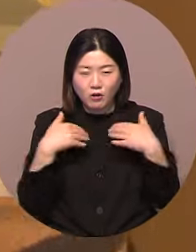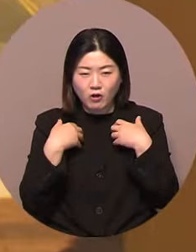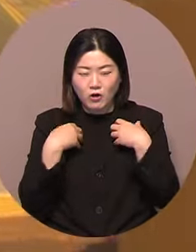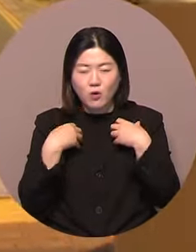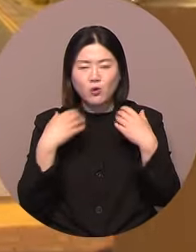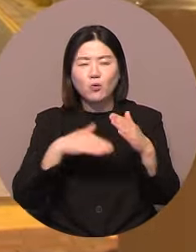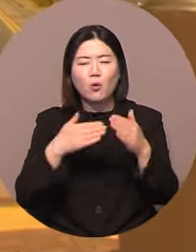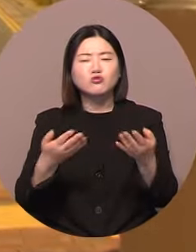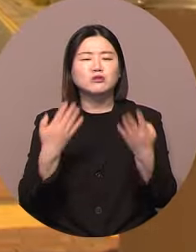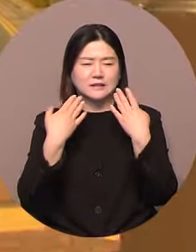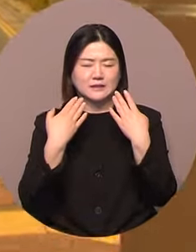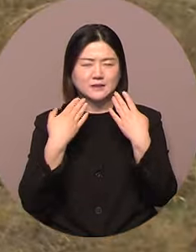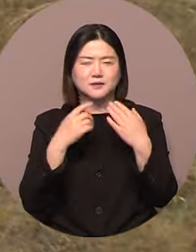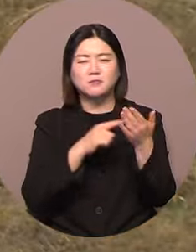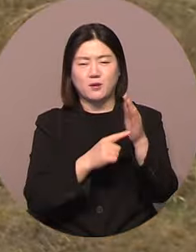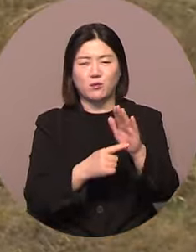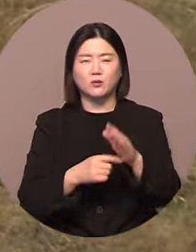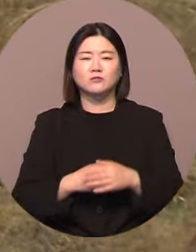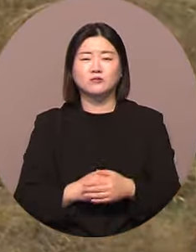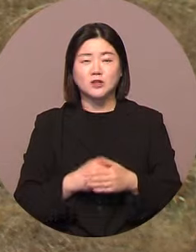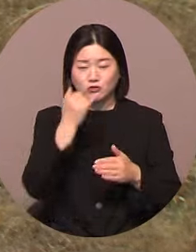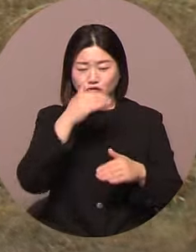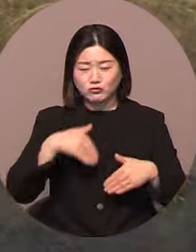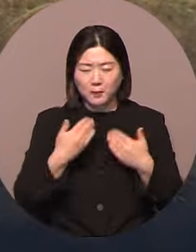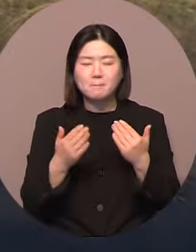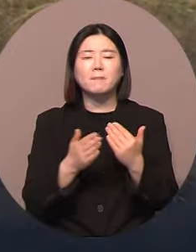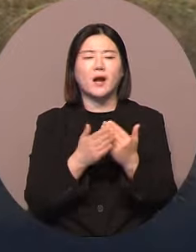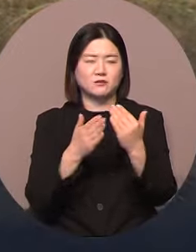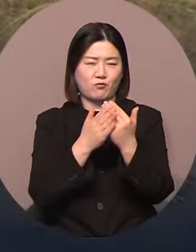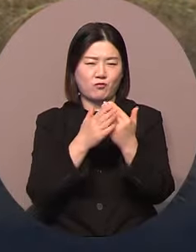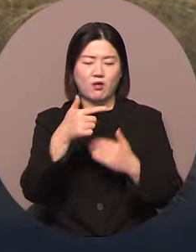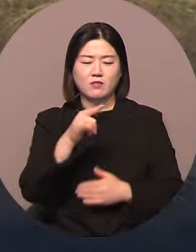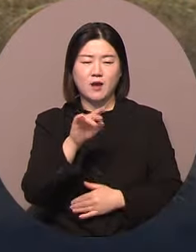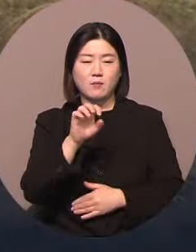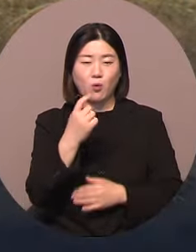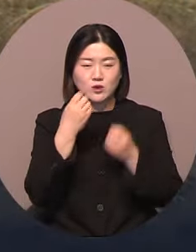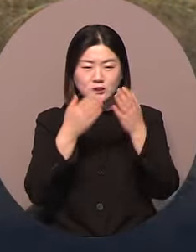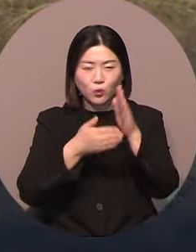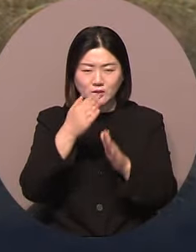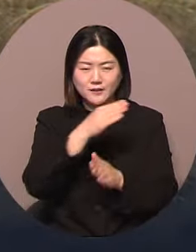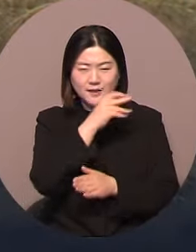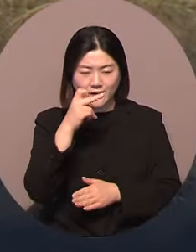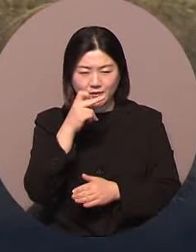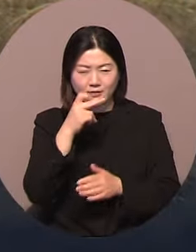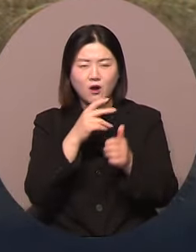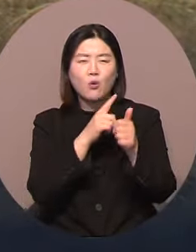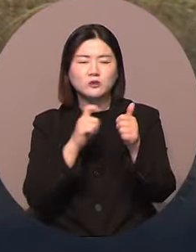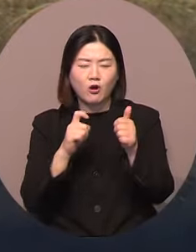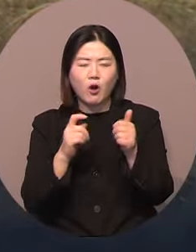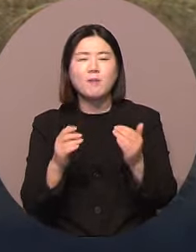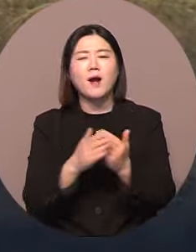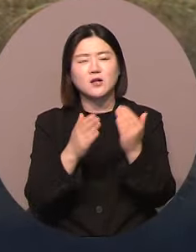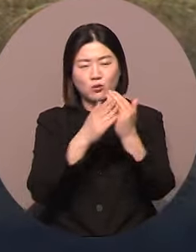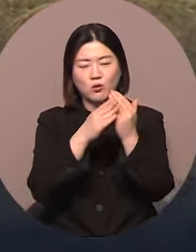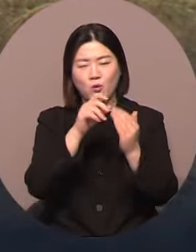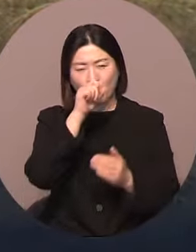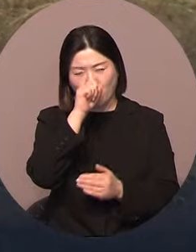유치를 꼽았습니다 충남 발전 특히 내포신도시 예산군과 홍성군이 발전을